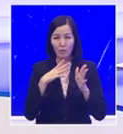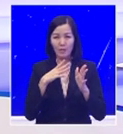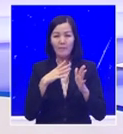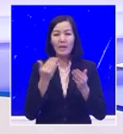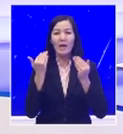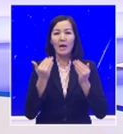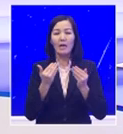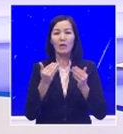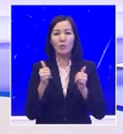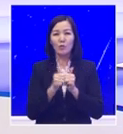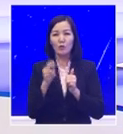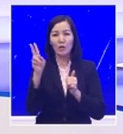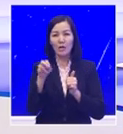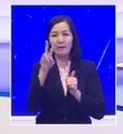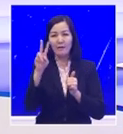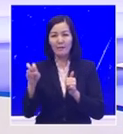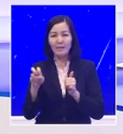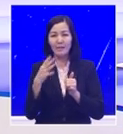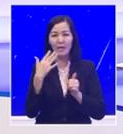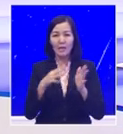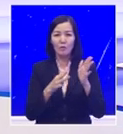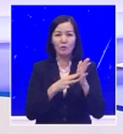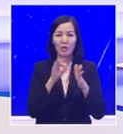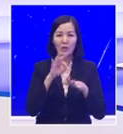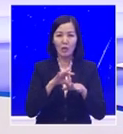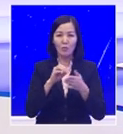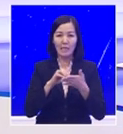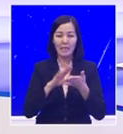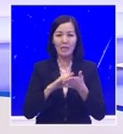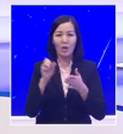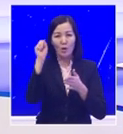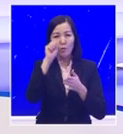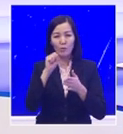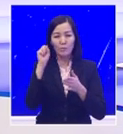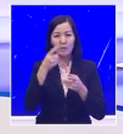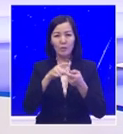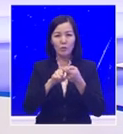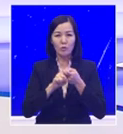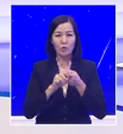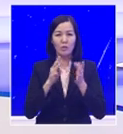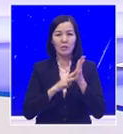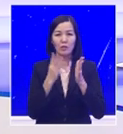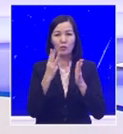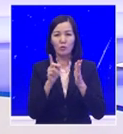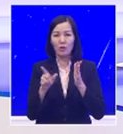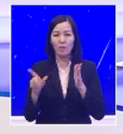3292-ге жетті. Көрші Қырғызстанда 58 жағдай тіркелсе, Өзбекстанда дертті жұқтырғандар саны